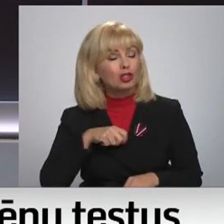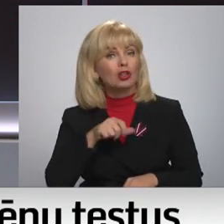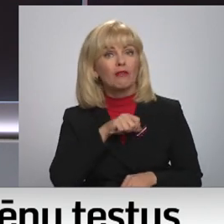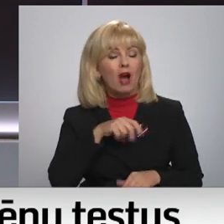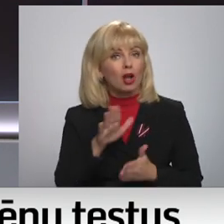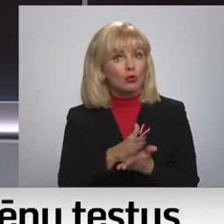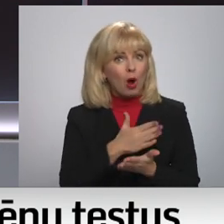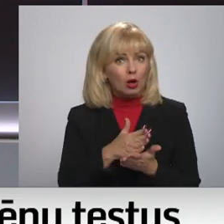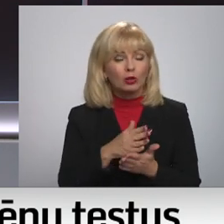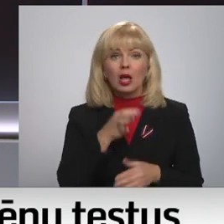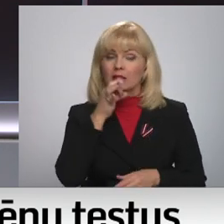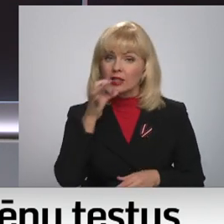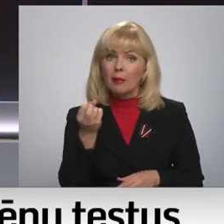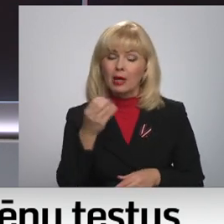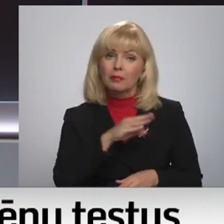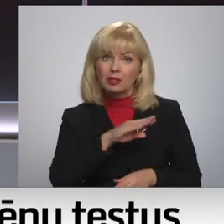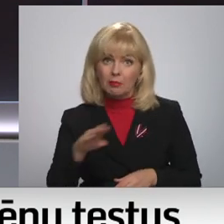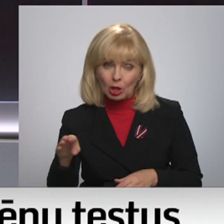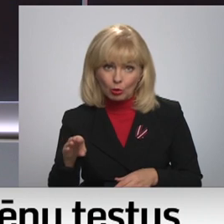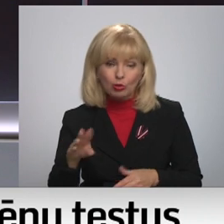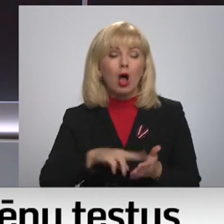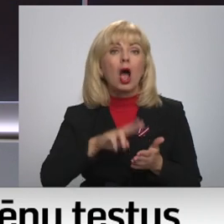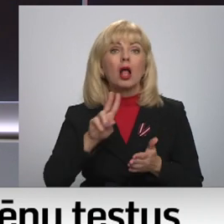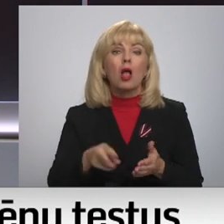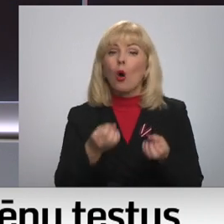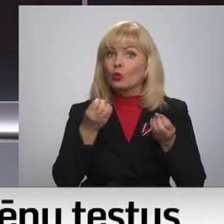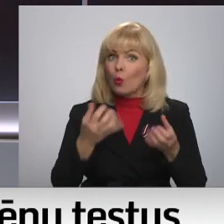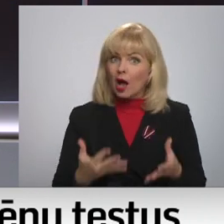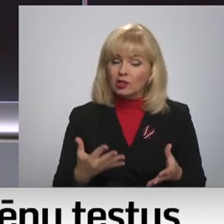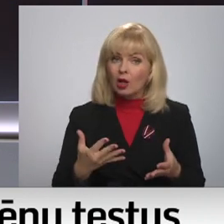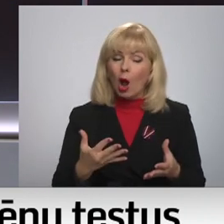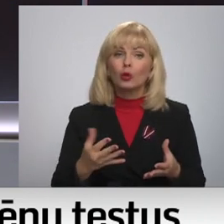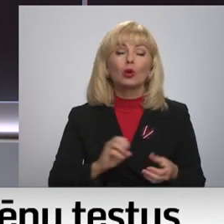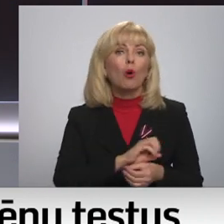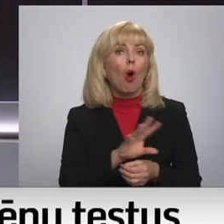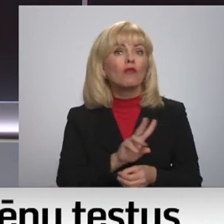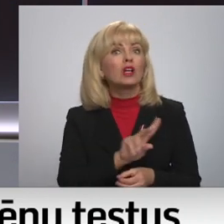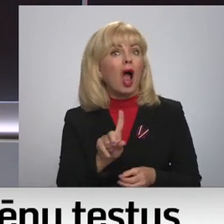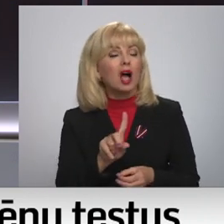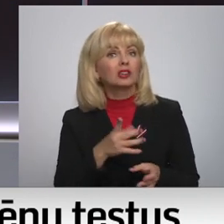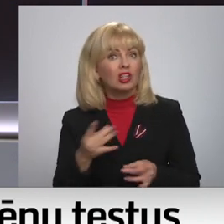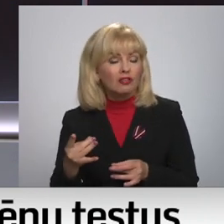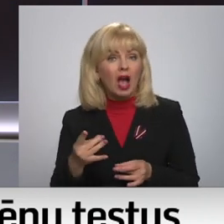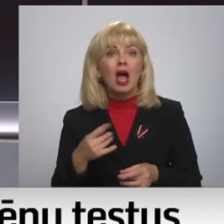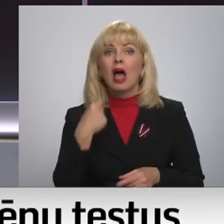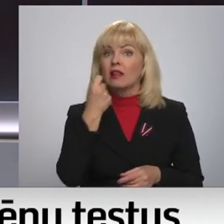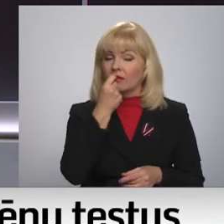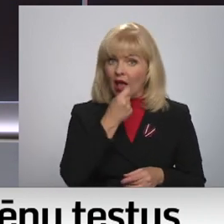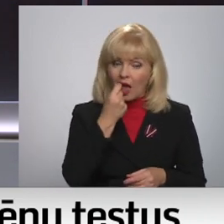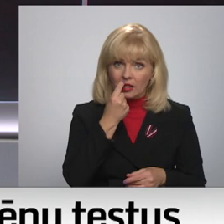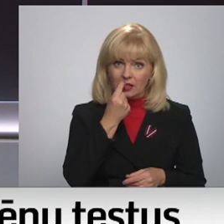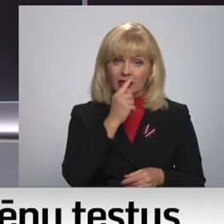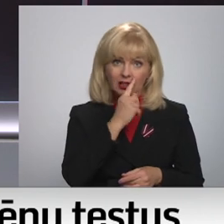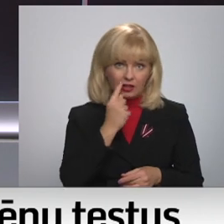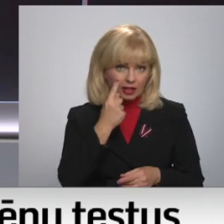minūšu laikā, tādējādi ļaujot zibenīgi novērst plašākus slimības uzliesmojumus. Turklāt šie testi izmaksā krietni mazāk. Testēs